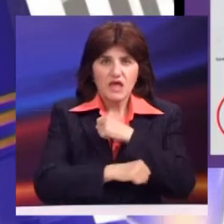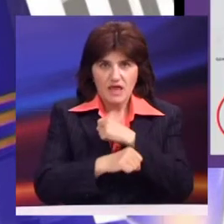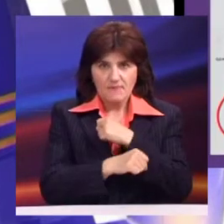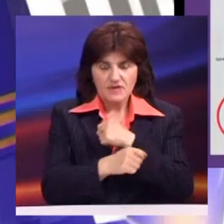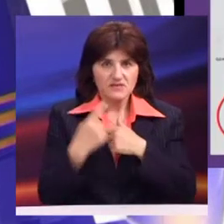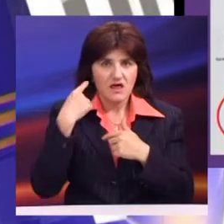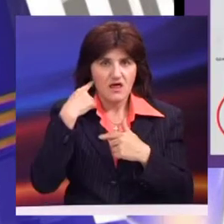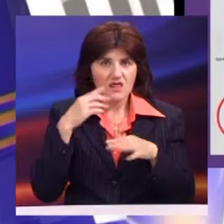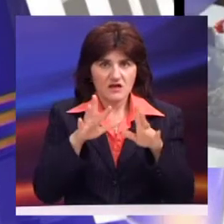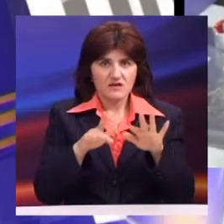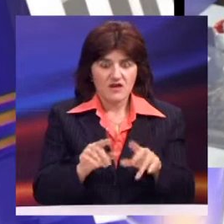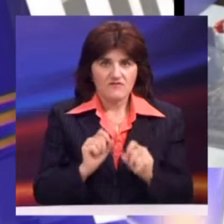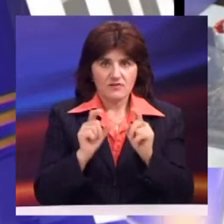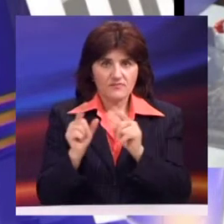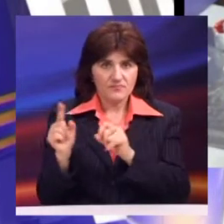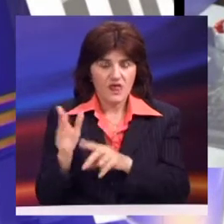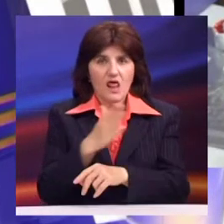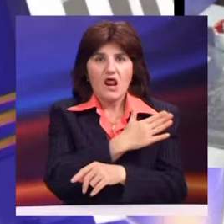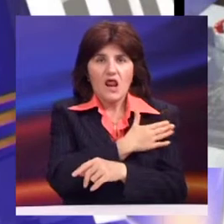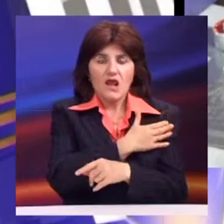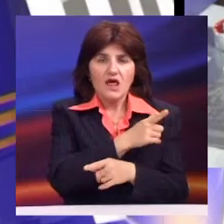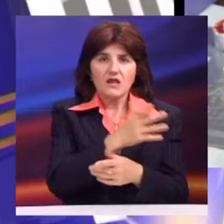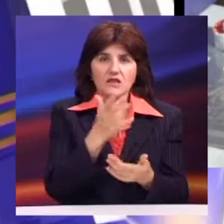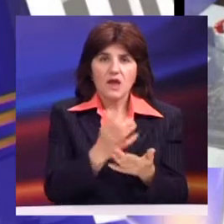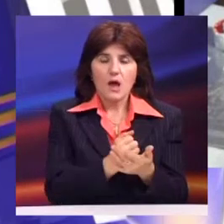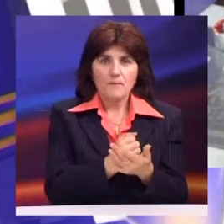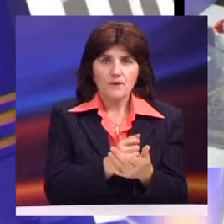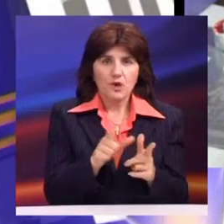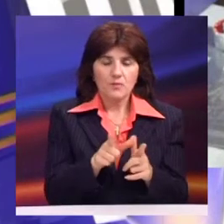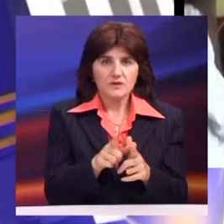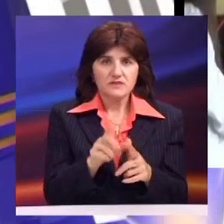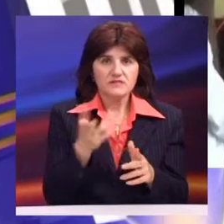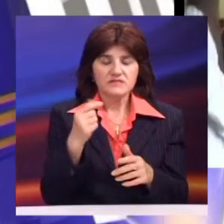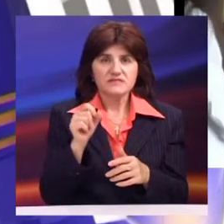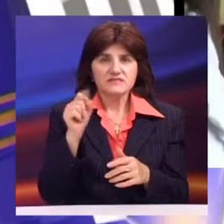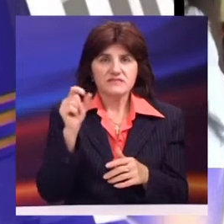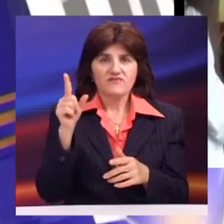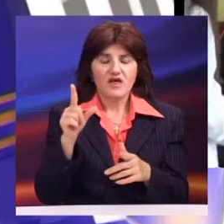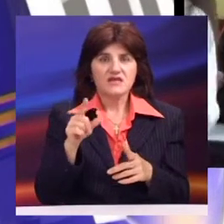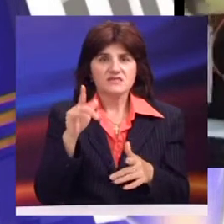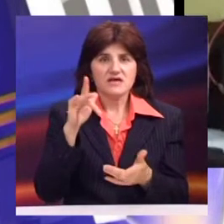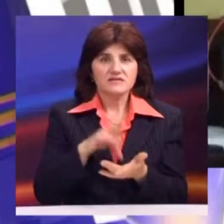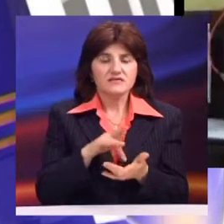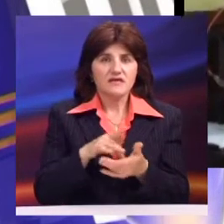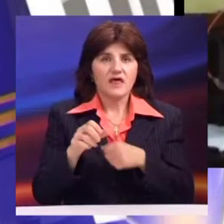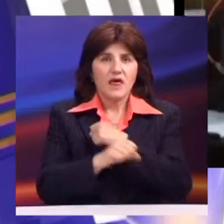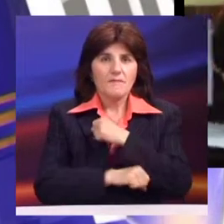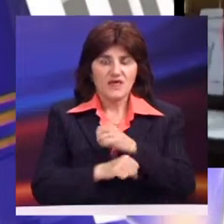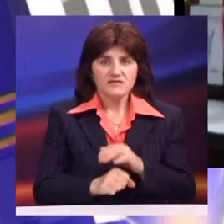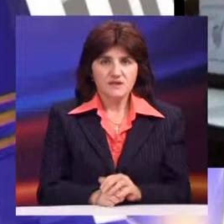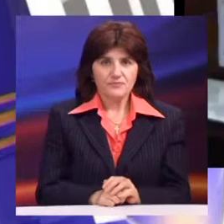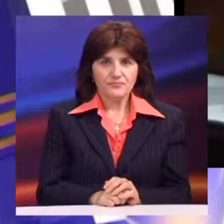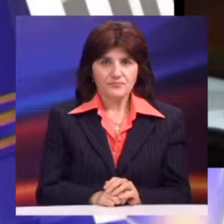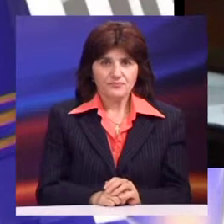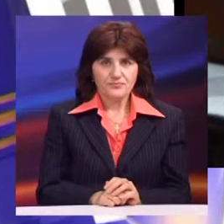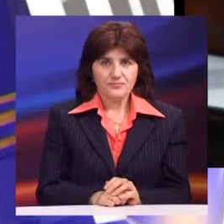Na osnovu javnog glasanja putem interneta, nagradu publike osvojio je tim Primus Inter Pares iz 12. Beogradske gimnazije.